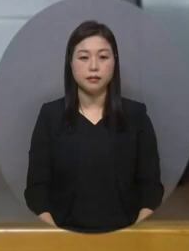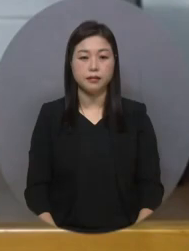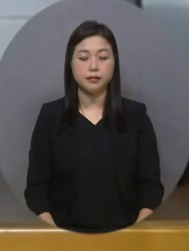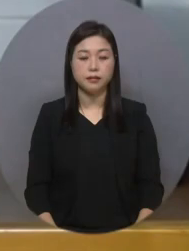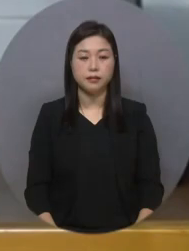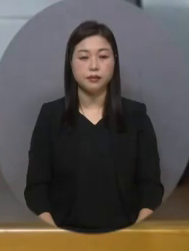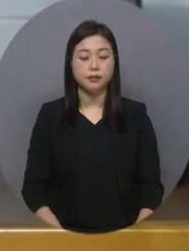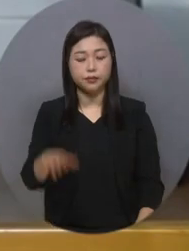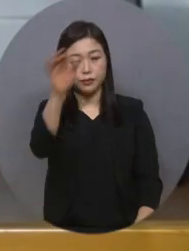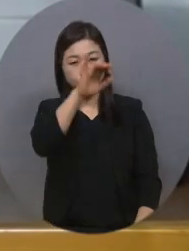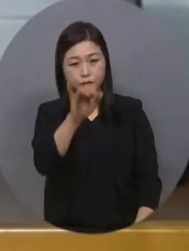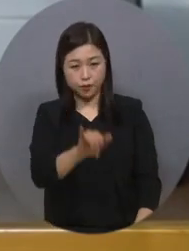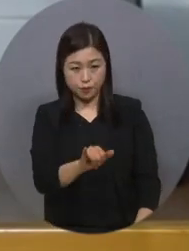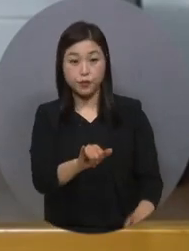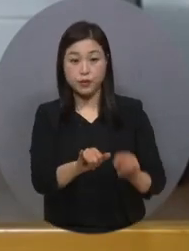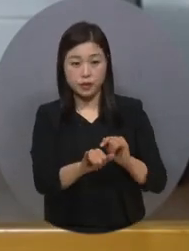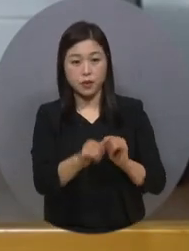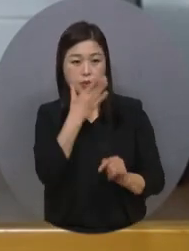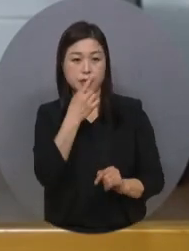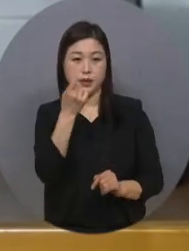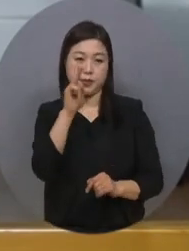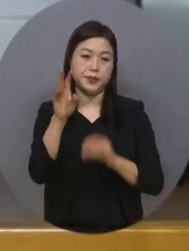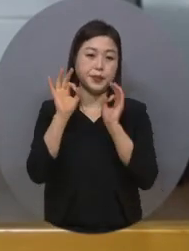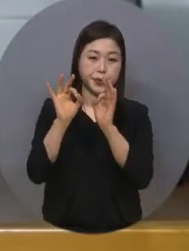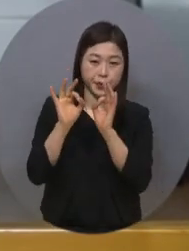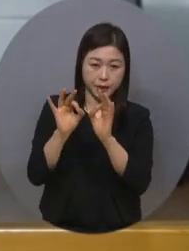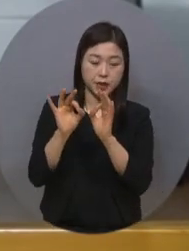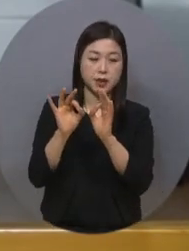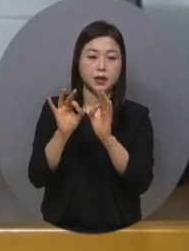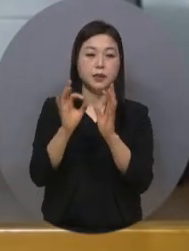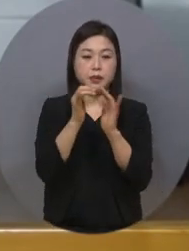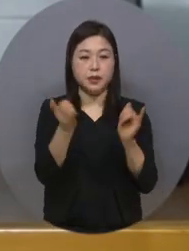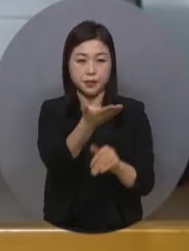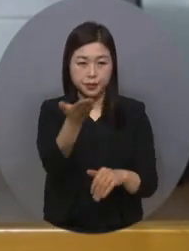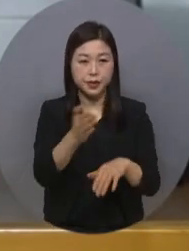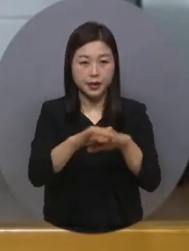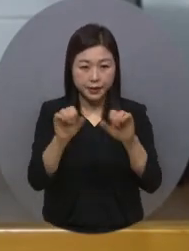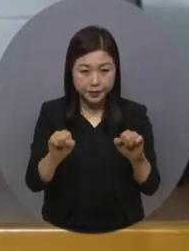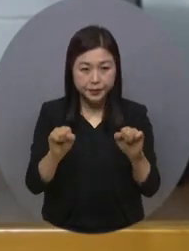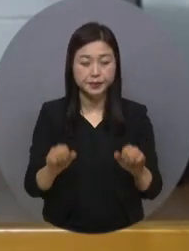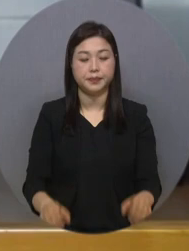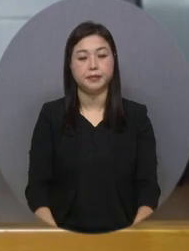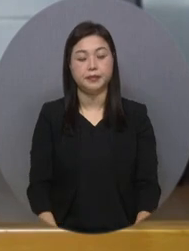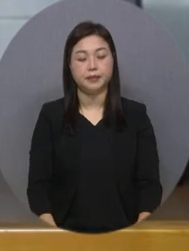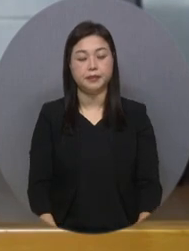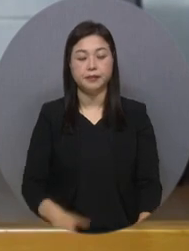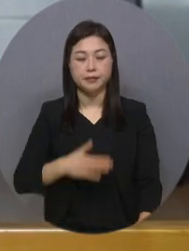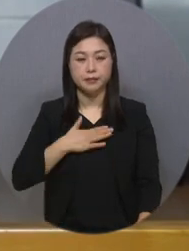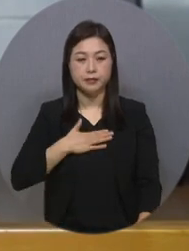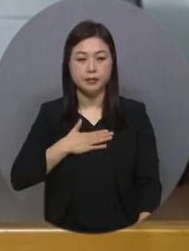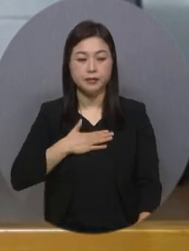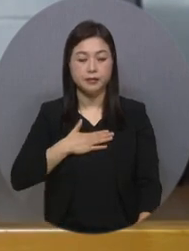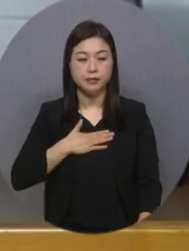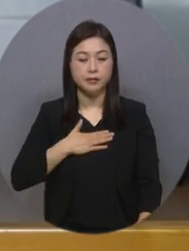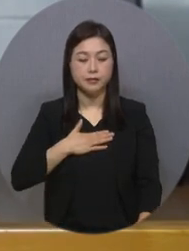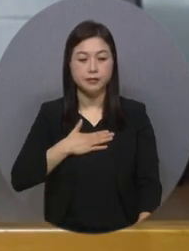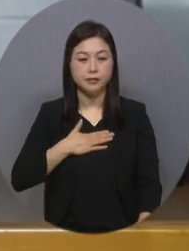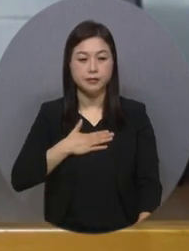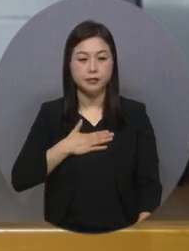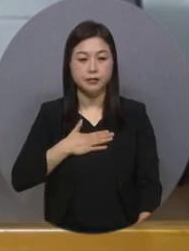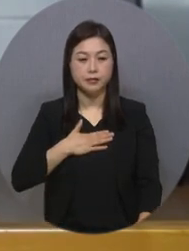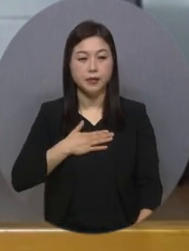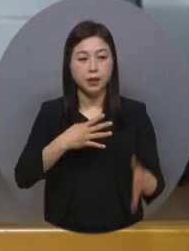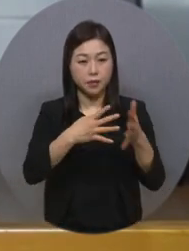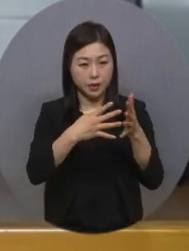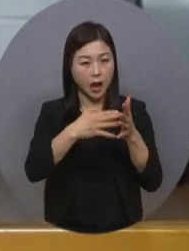전국에서 우리 복지TV를 시청해 주시는 시청자 여러분 안녕하십니까? 저는